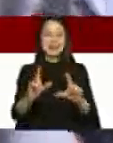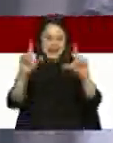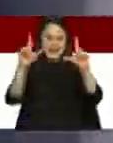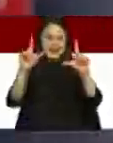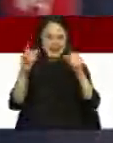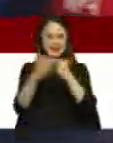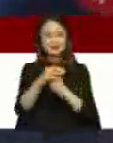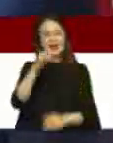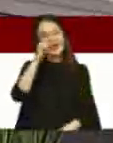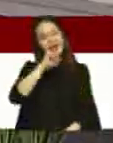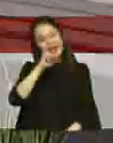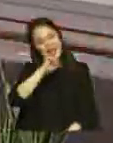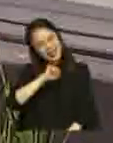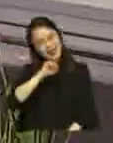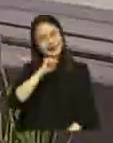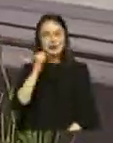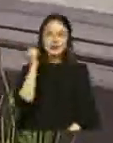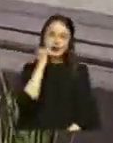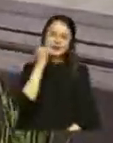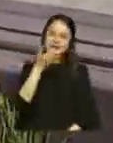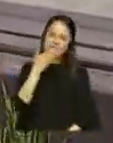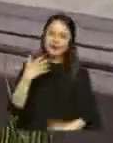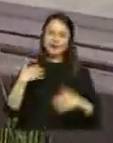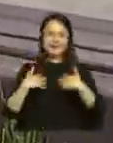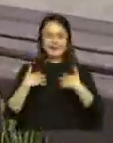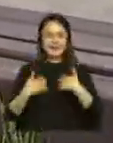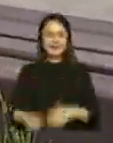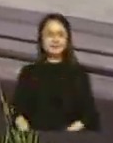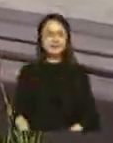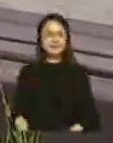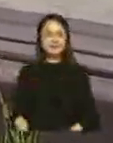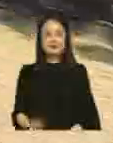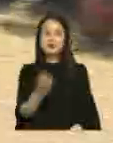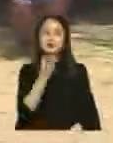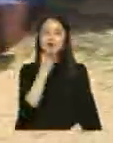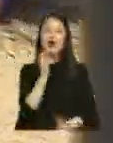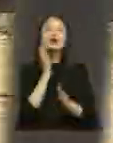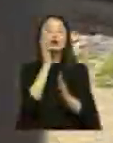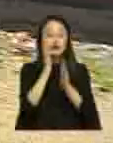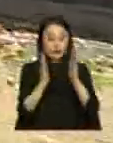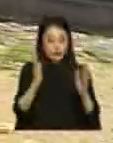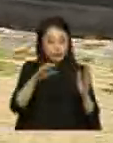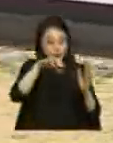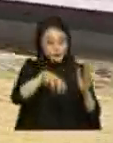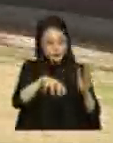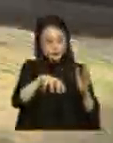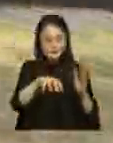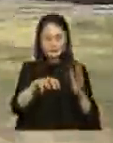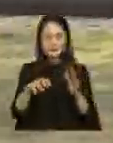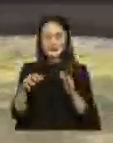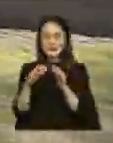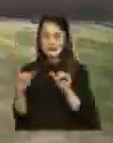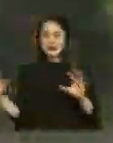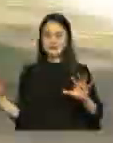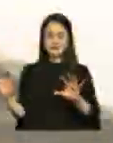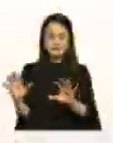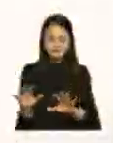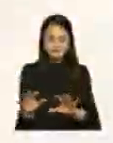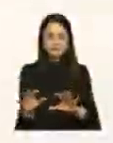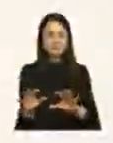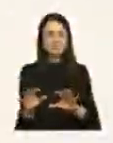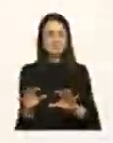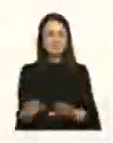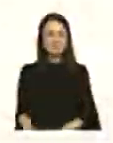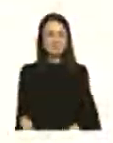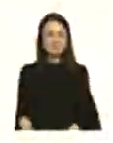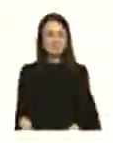강남스타. 아유. 햇살 품은 서울숲이 형우 씨와 친구들을 반갑게 맞이합니다. 형우 씨는 다른 길로